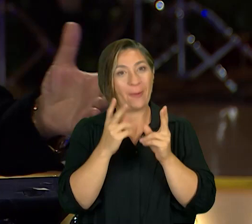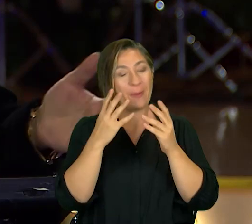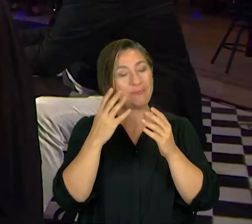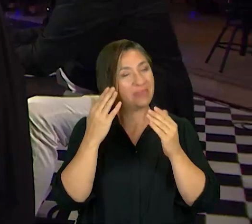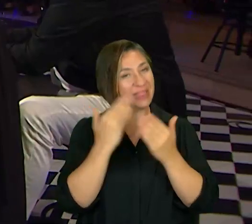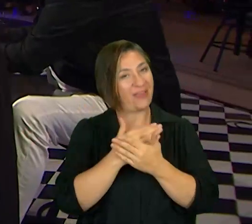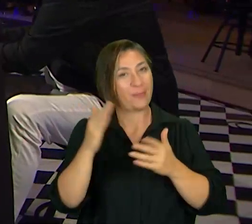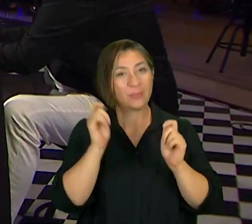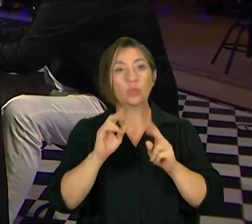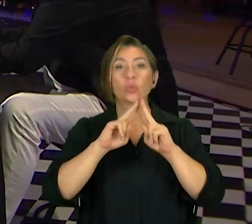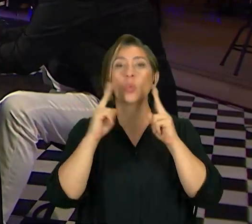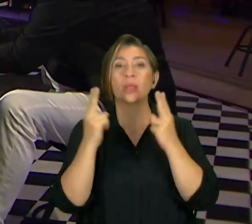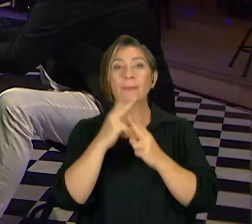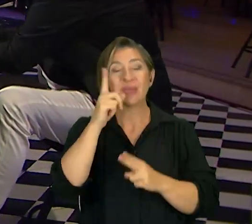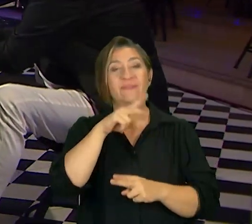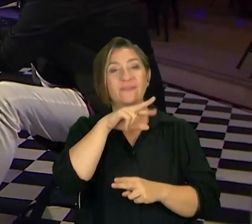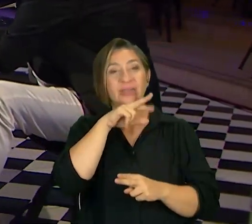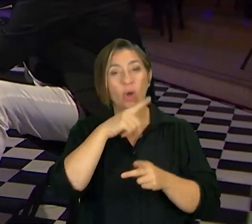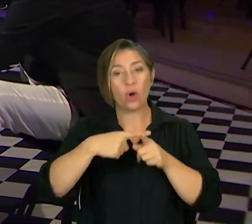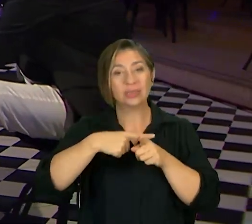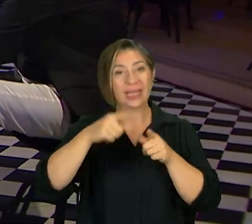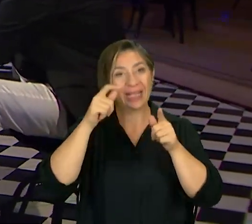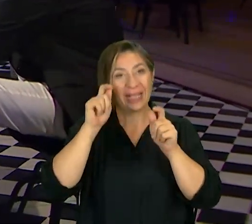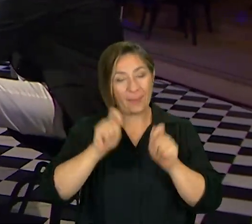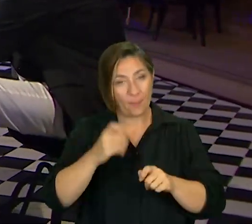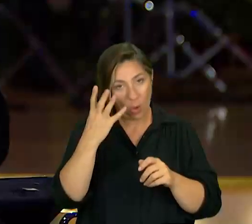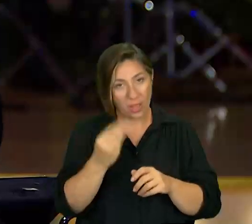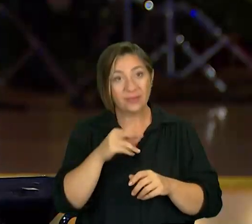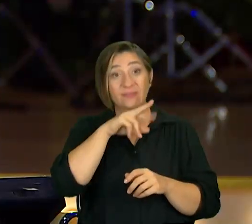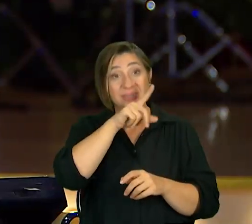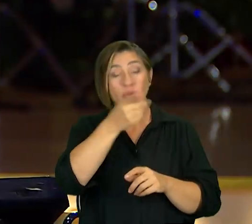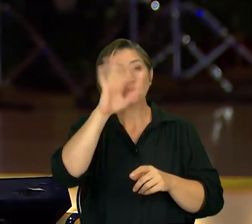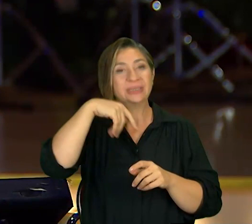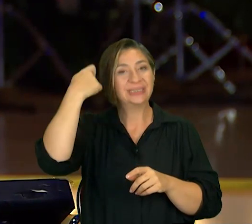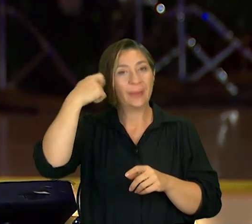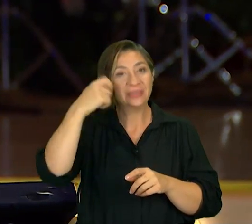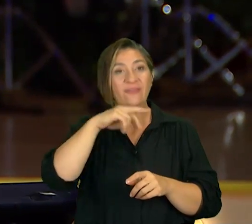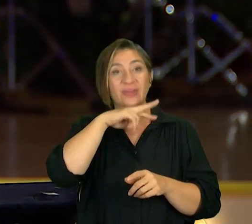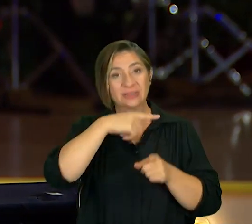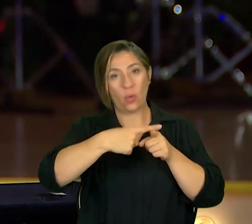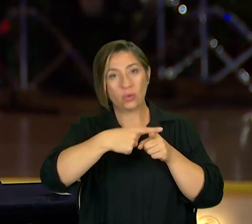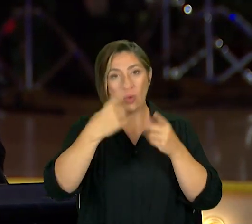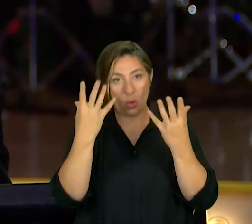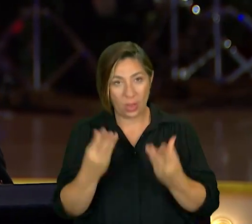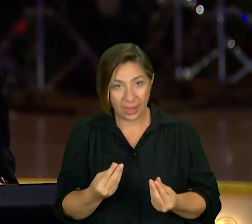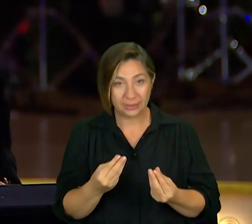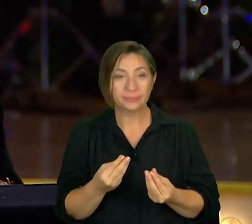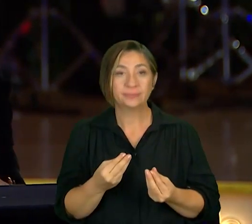isim. Dünyada bir Fransız ortak yapımı olan, ilk başta Fransız yapımı, daha sonra sineması da Fransız ortak yapımı